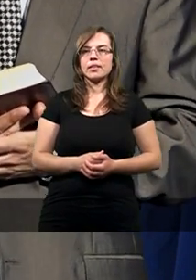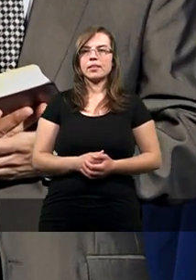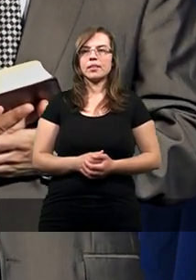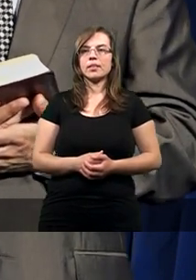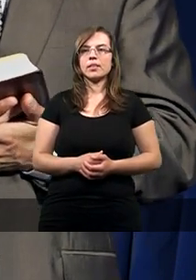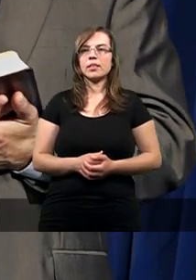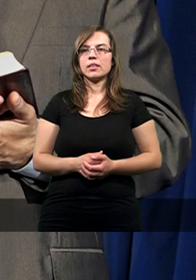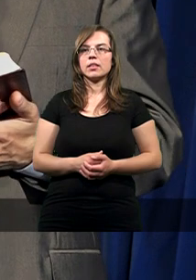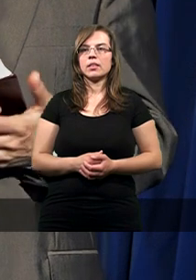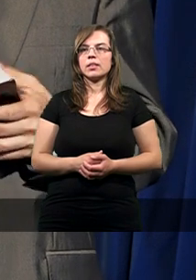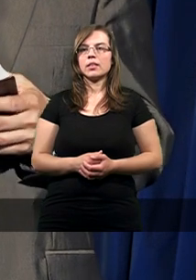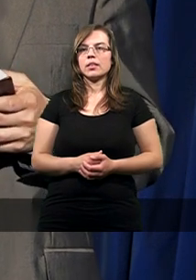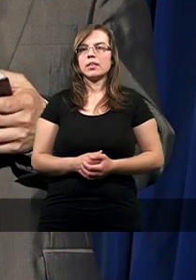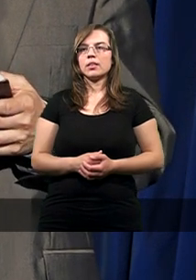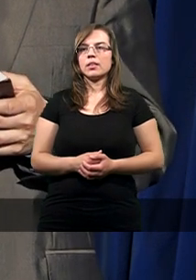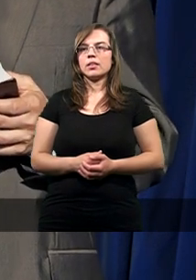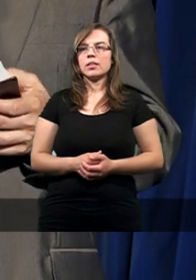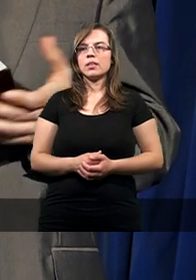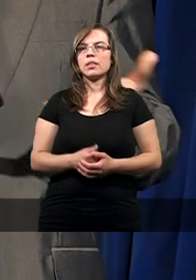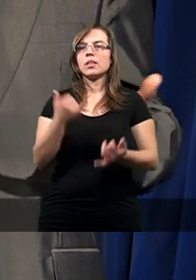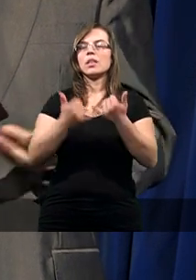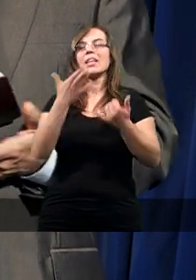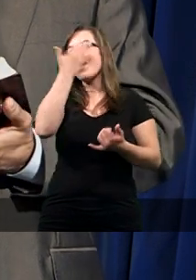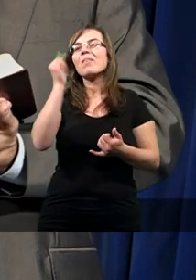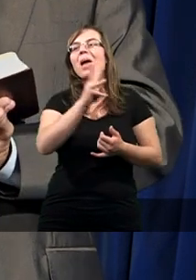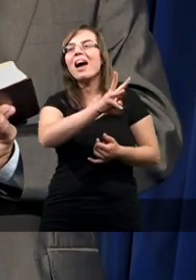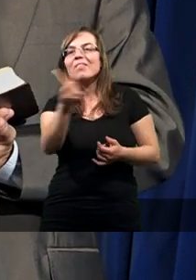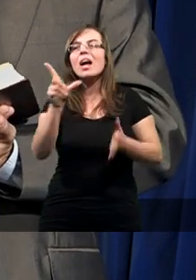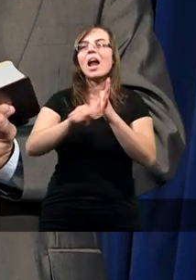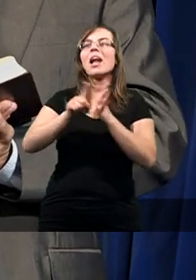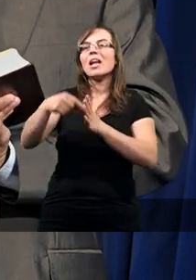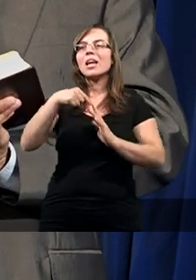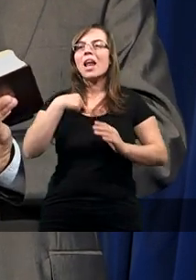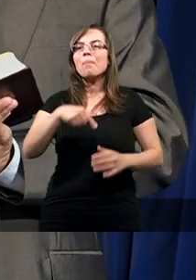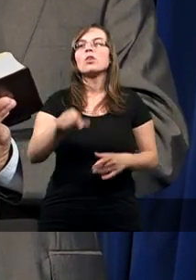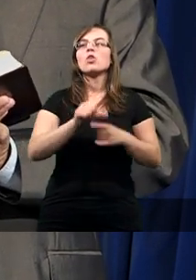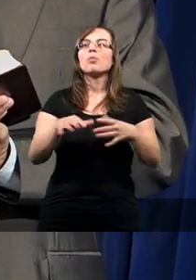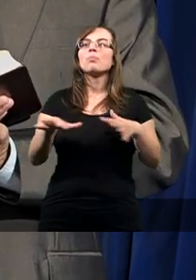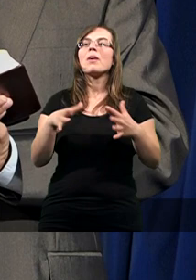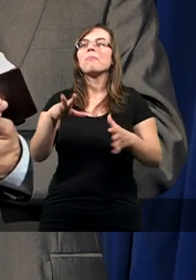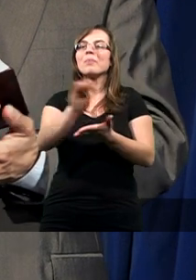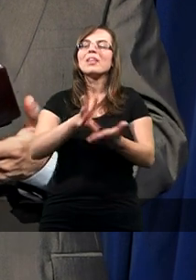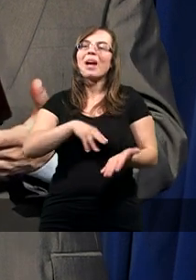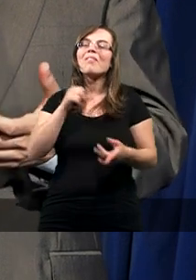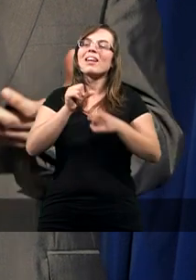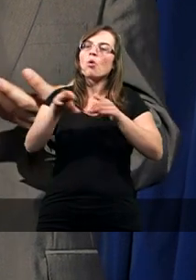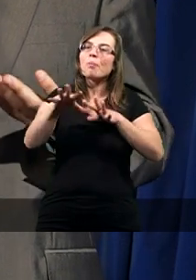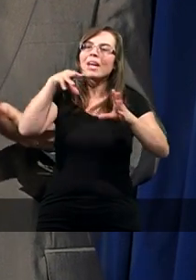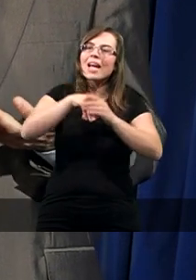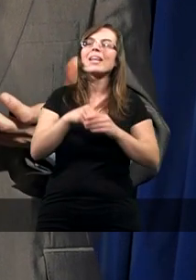Bible, there are certain things I enjoy more than others. Nie wiem jak wy, ale dla mnie są miejsca w Piśmie Świętym, które są